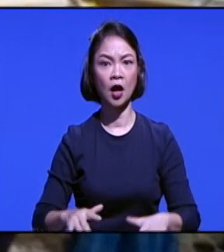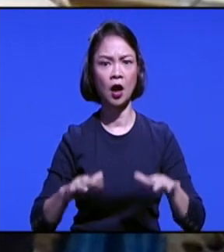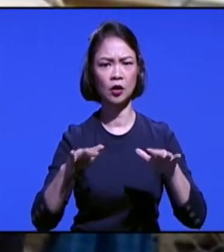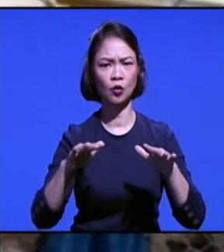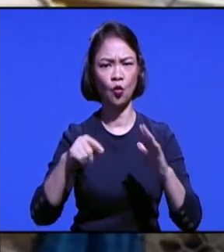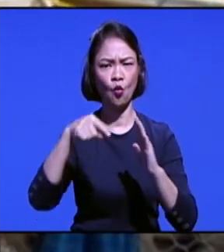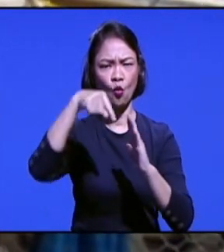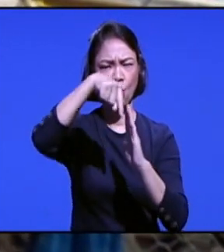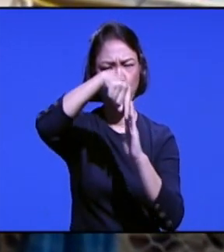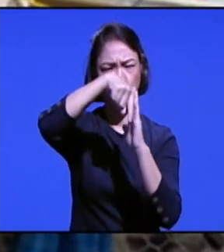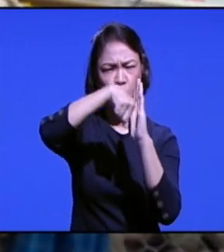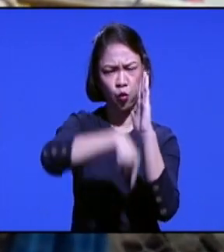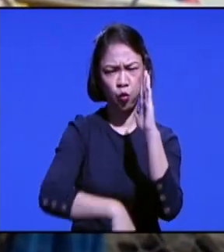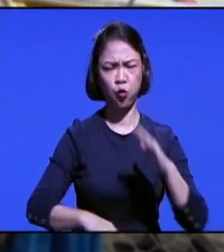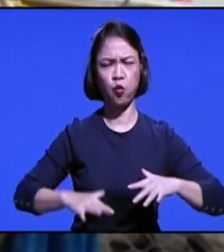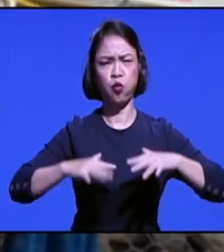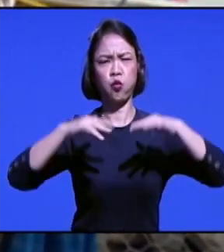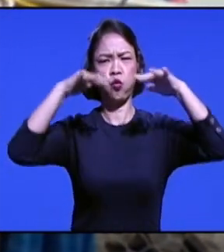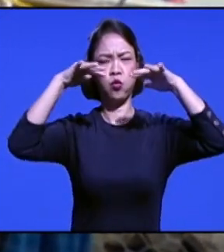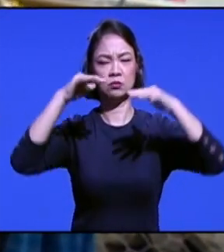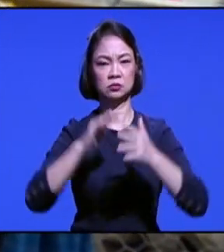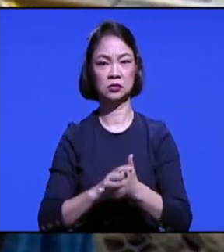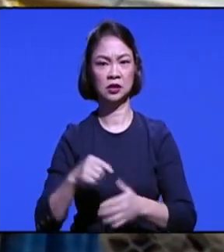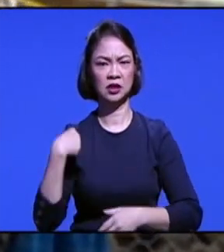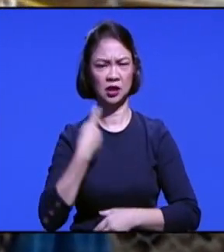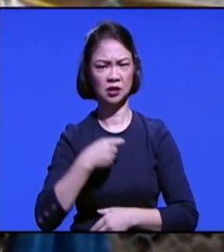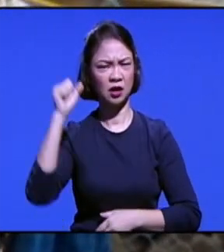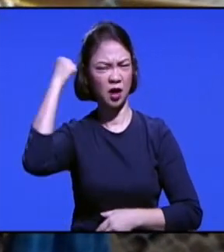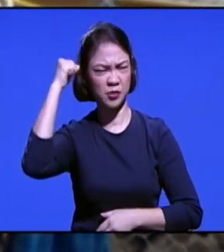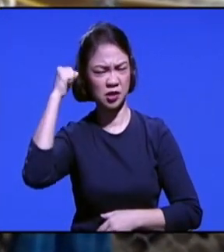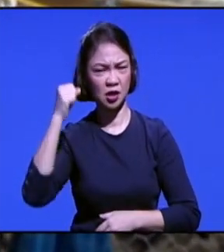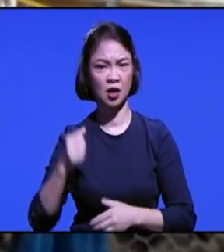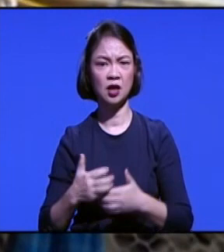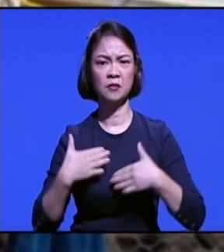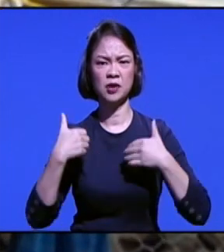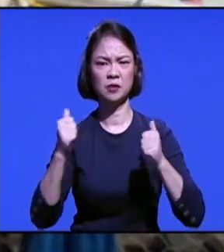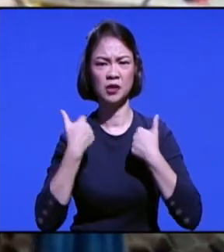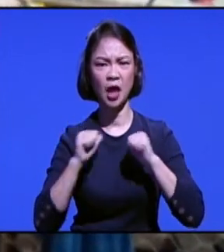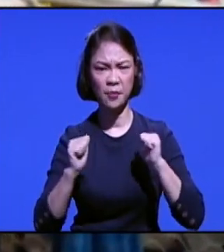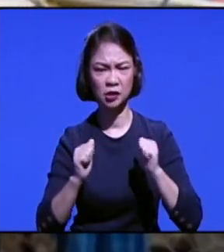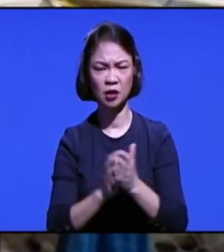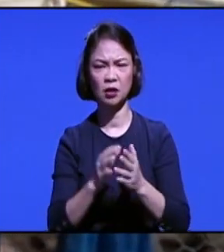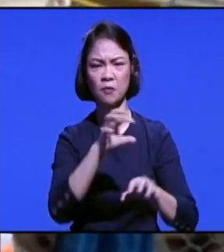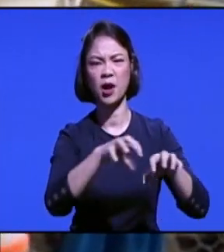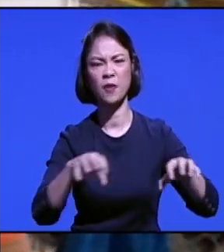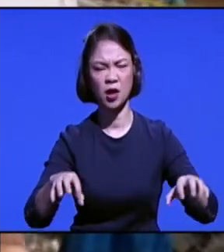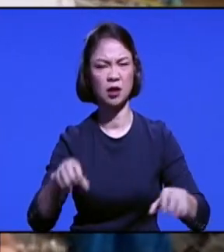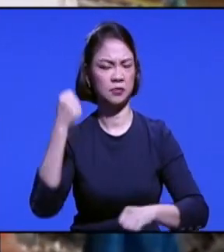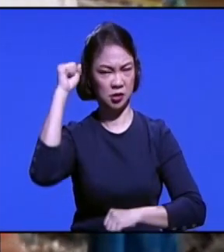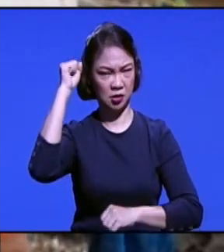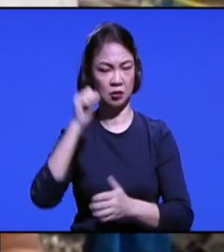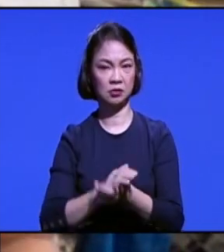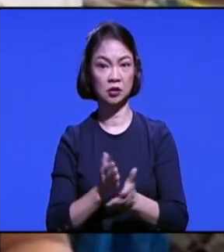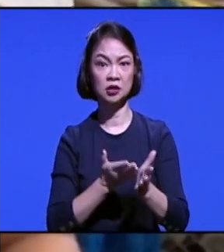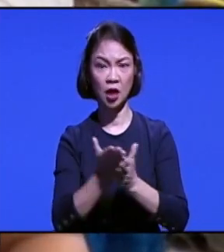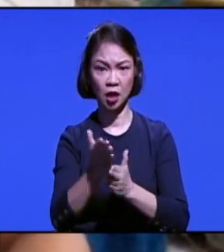dalam ya, jadi kita juga udah nggak bisa tinggal nyelamatin barang-barang yang penting aja. Terus diakses keluar juga udah